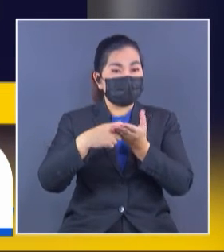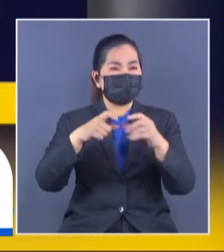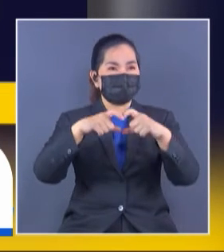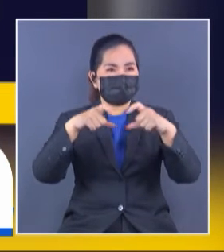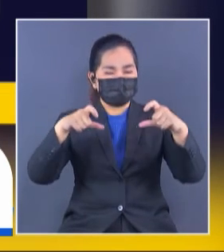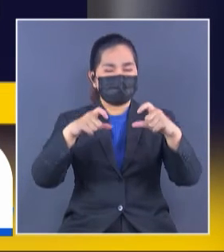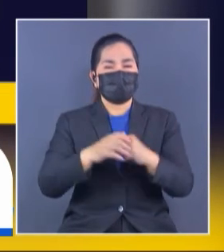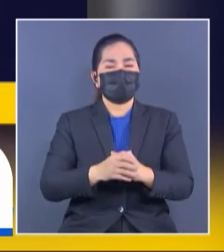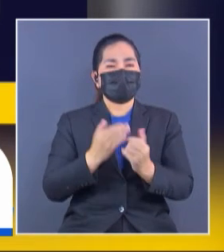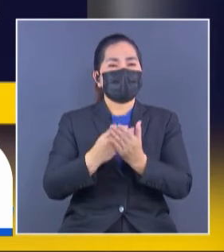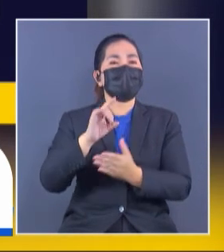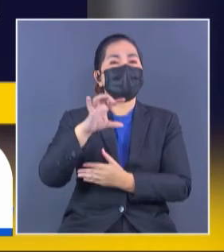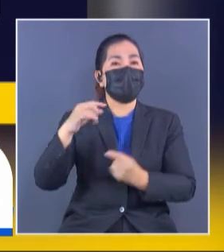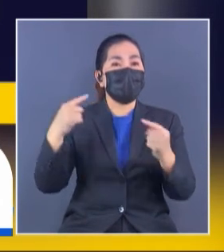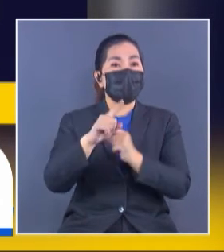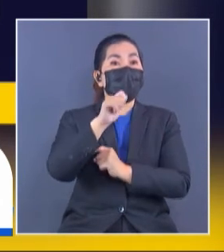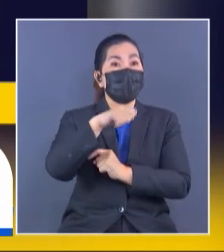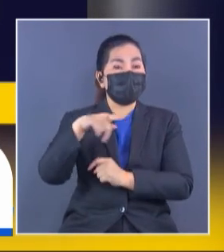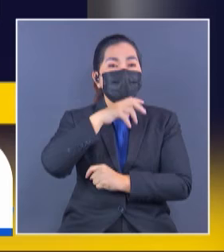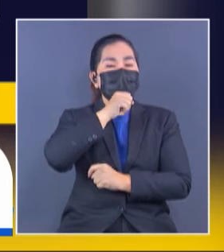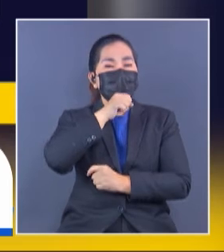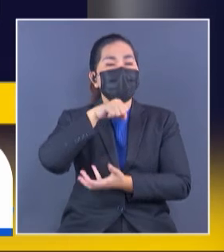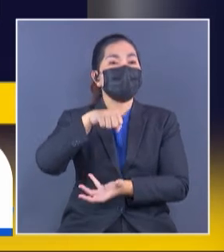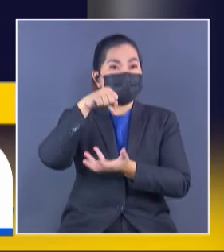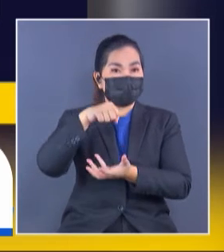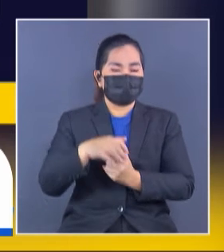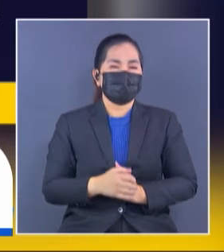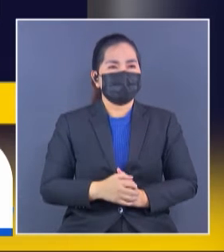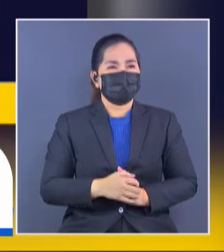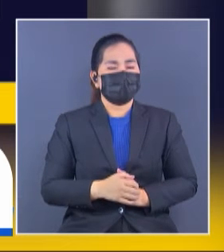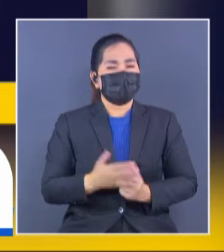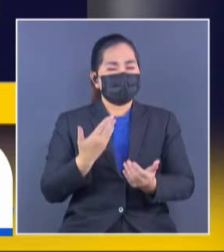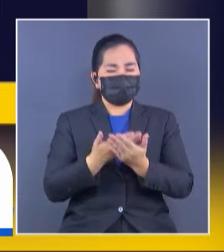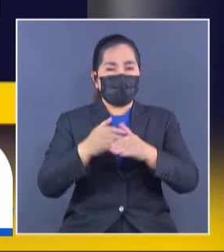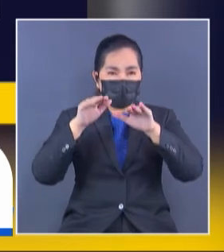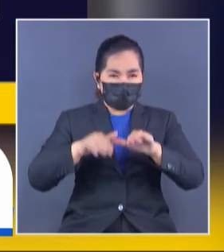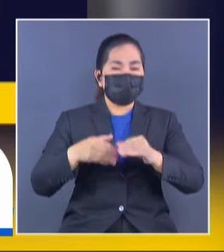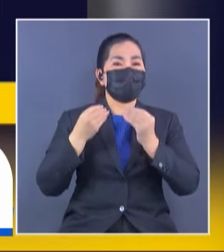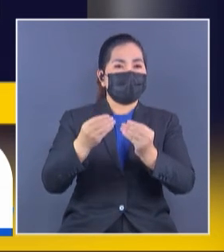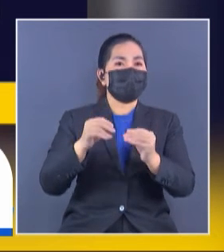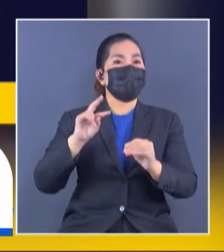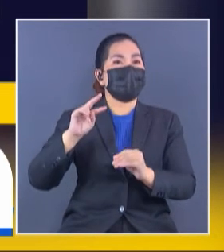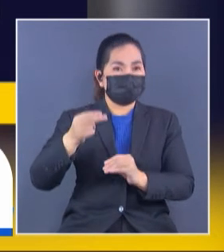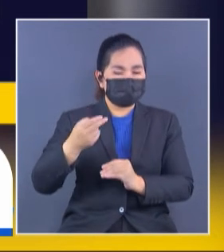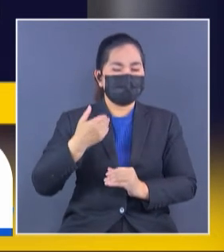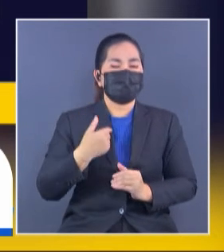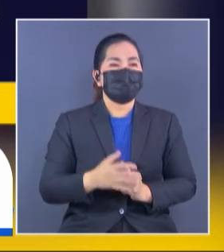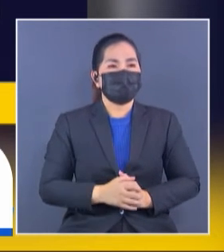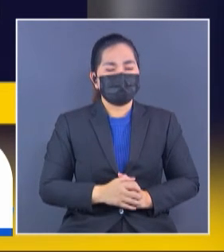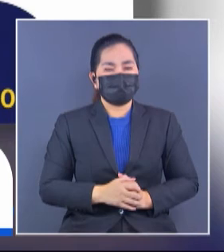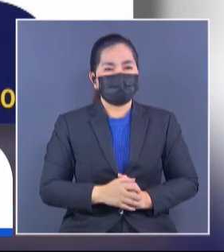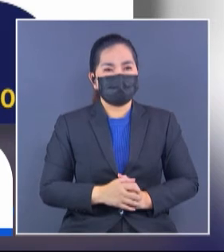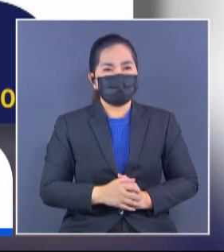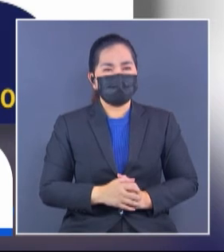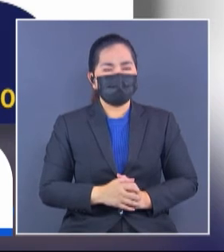100บาทผ่านทางช้อปปี้ครับตรงนี้ก็จะได้รับ Discount Codeอีกมูลค่าสูงสุดถึง20,000ด้วยกันก็ชม